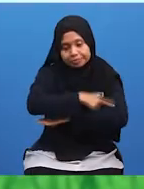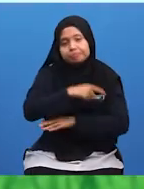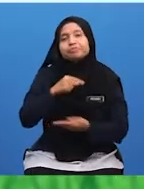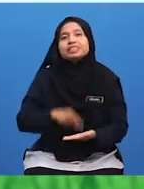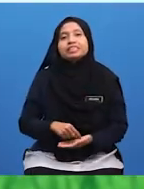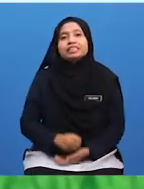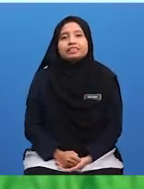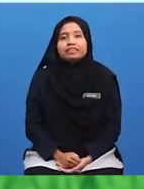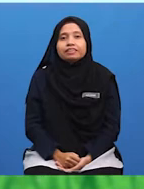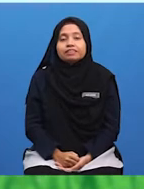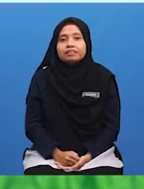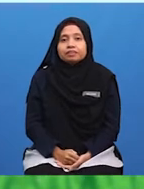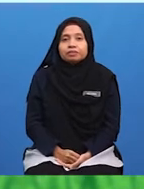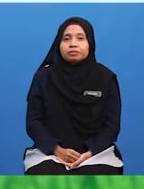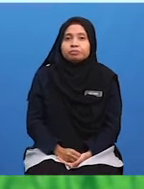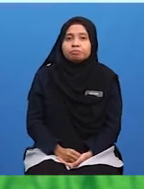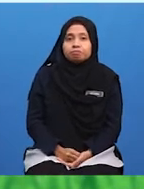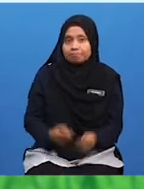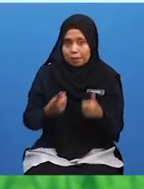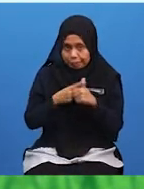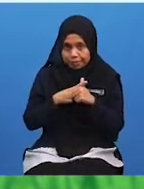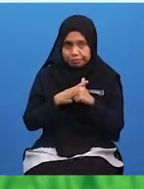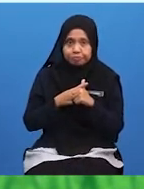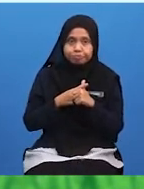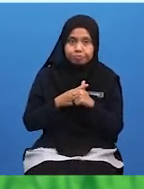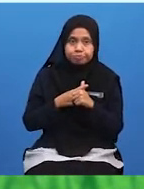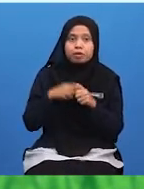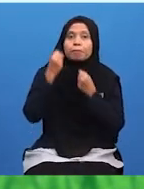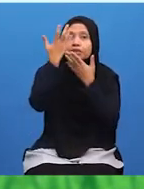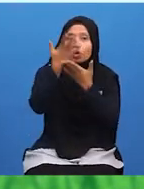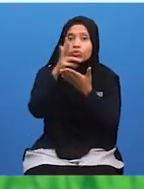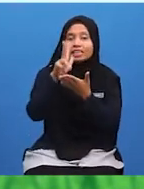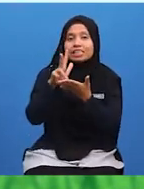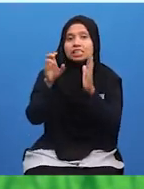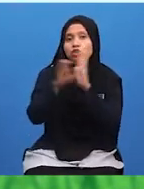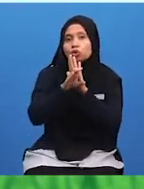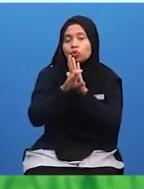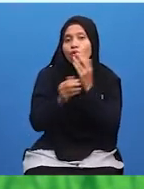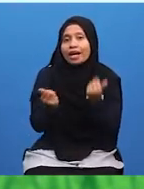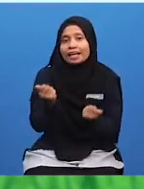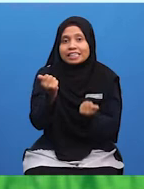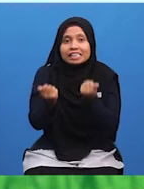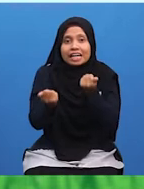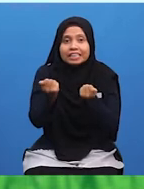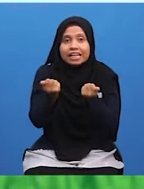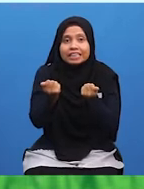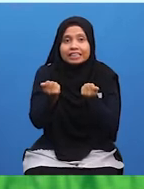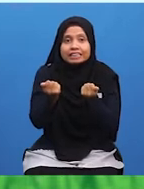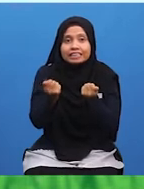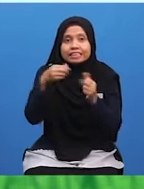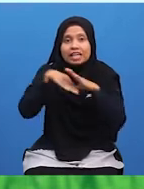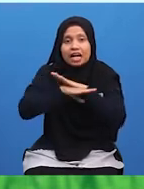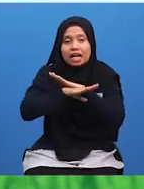pada hari ini. Pertama, menyatakan tiga contoh keadilan